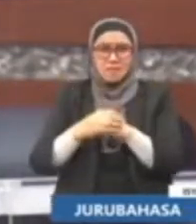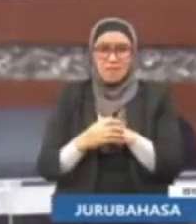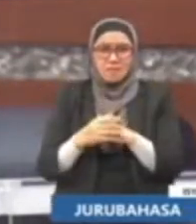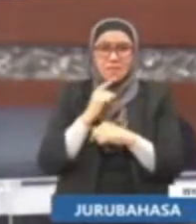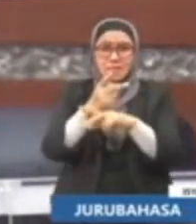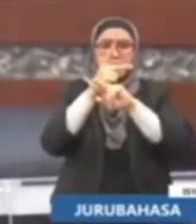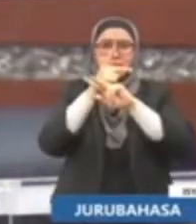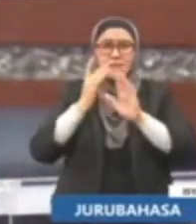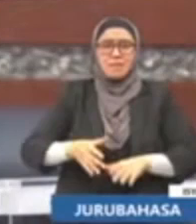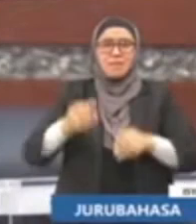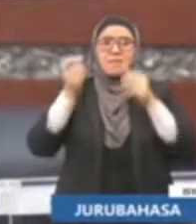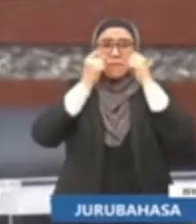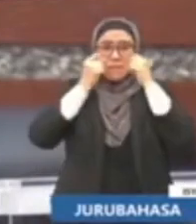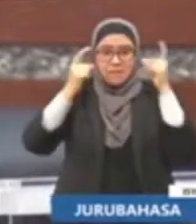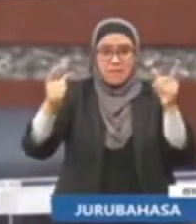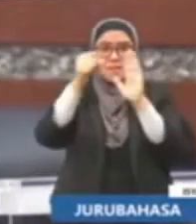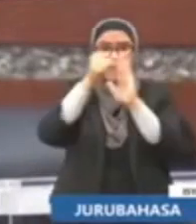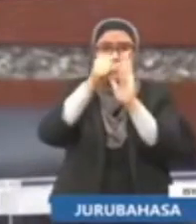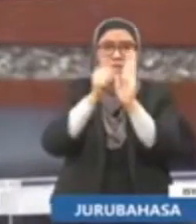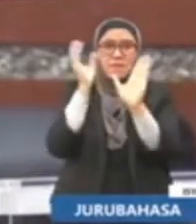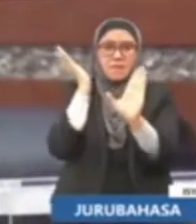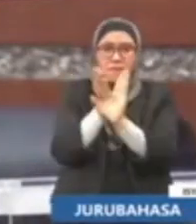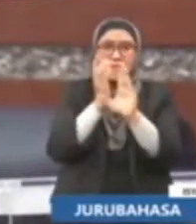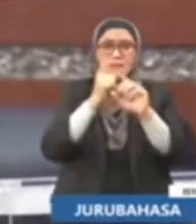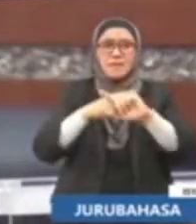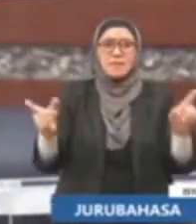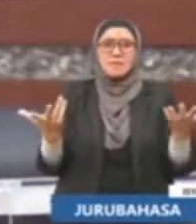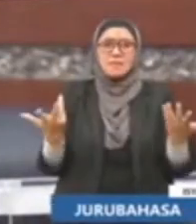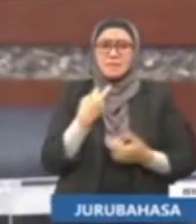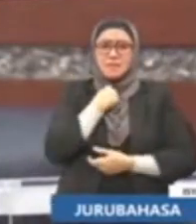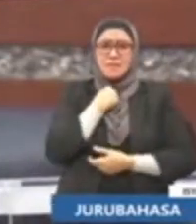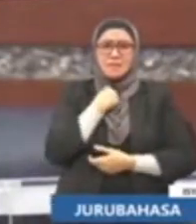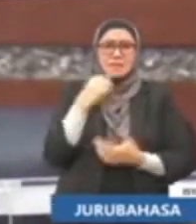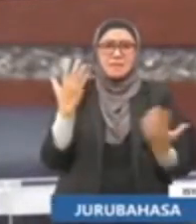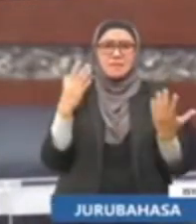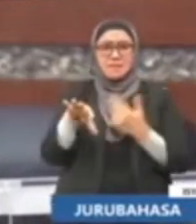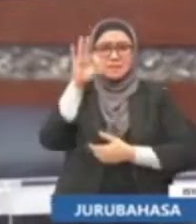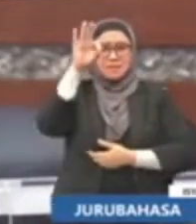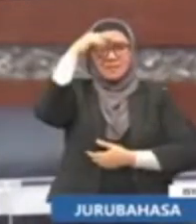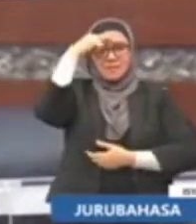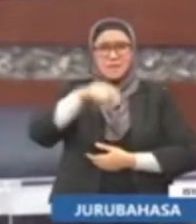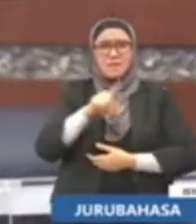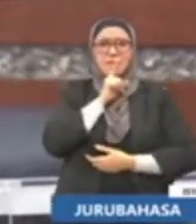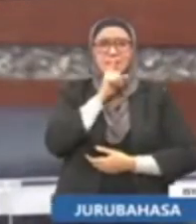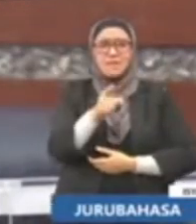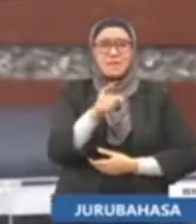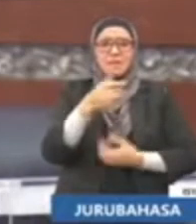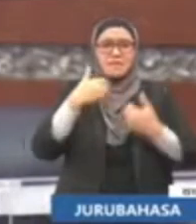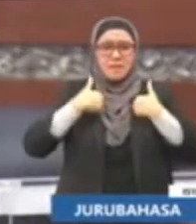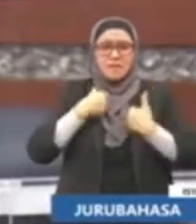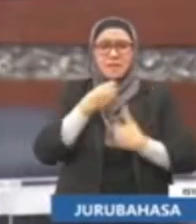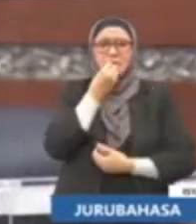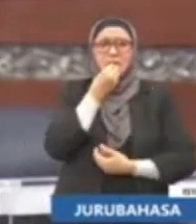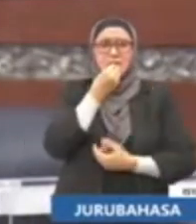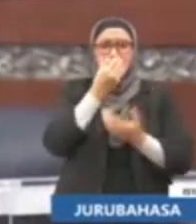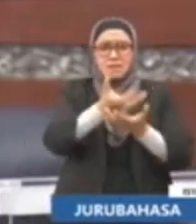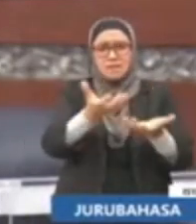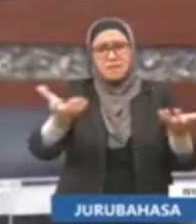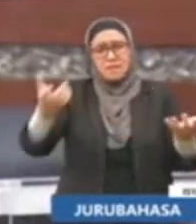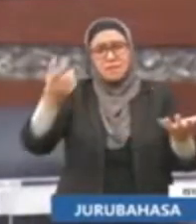yang telah ditetapkan oleh situmpeng namun mereka tiada pilihan lain untuk memastikan ada makanan di atas meja